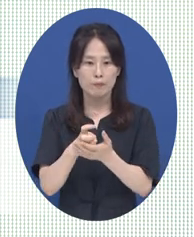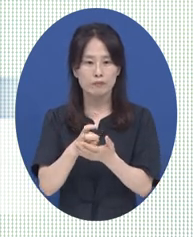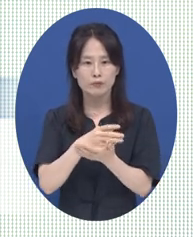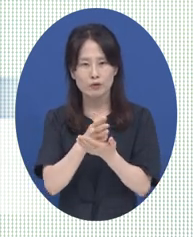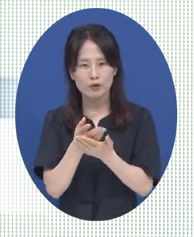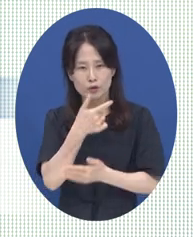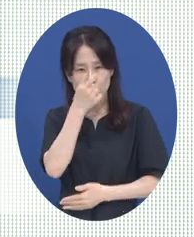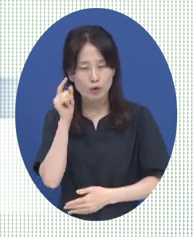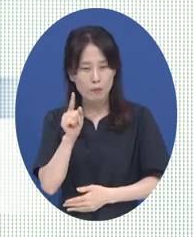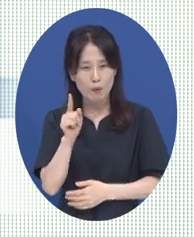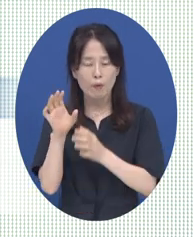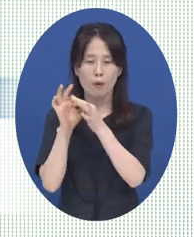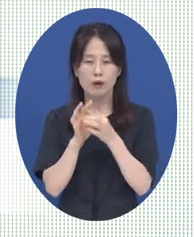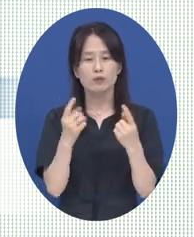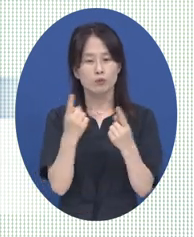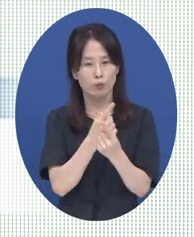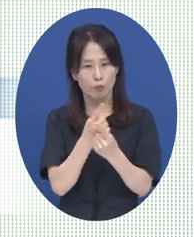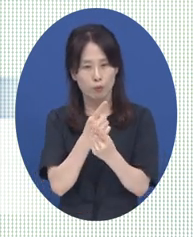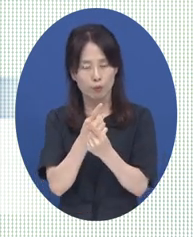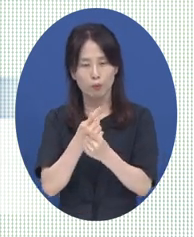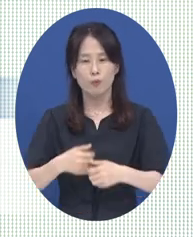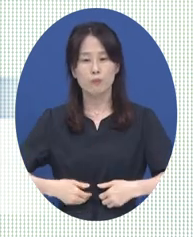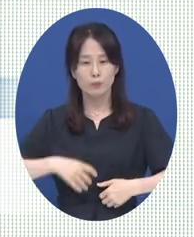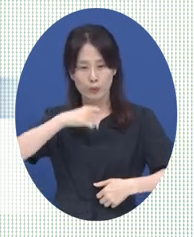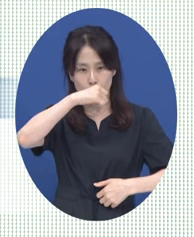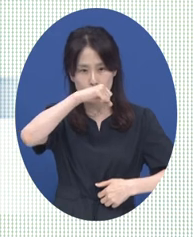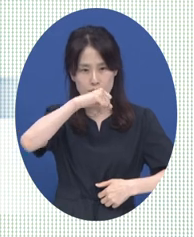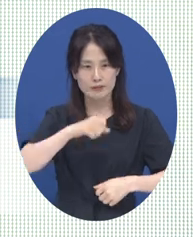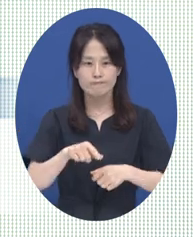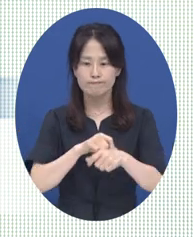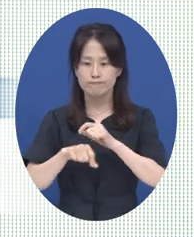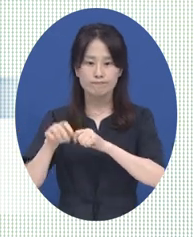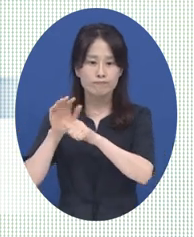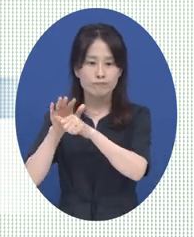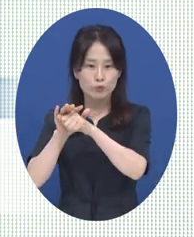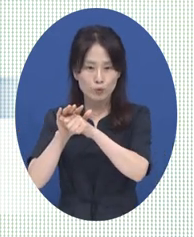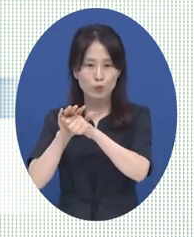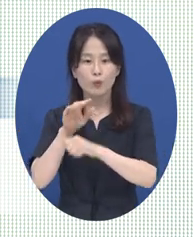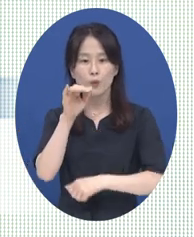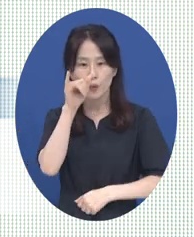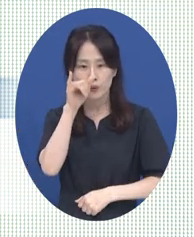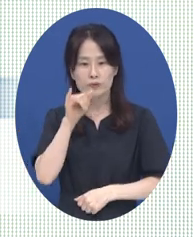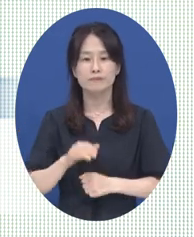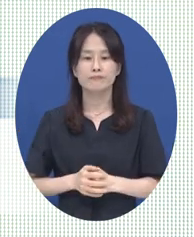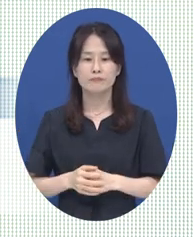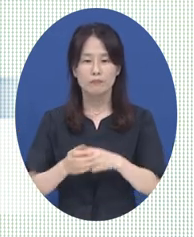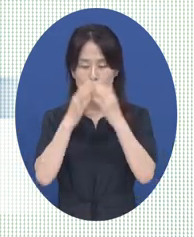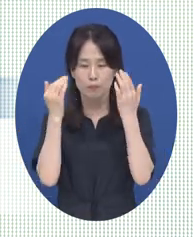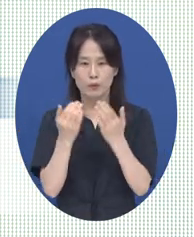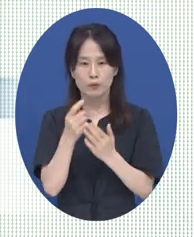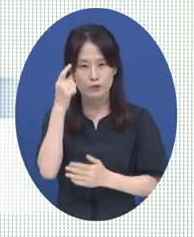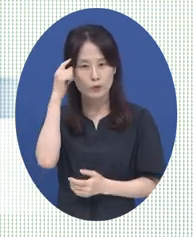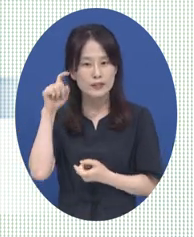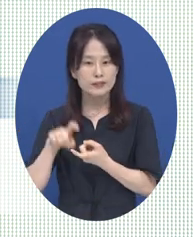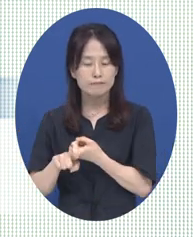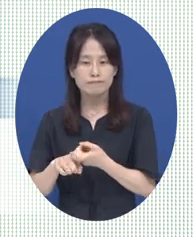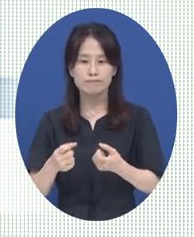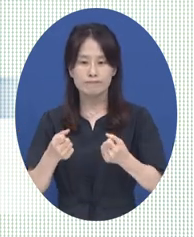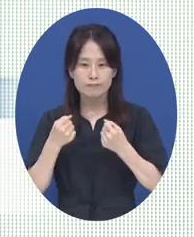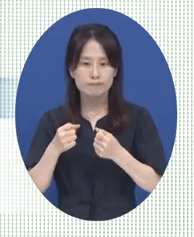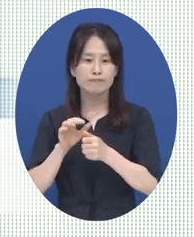법과 제도의 밀정 을 찔 수 없게 선하고 필요한 예산을 적극 키워나갈 수 있도록 하는 등